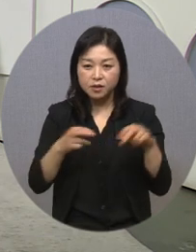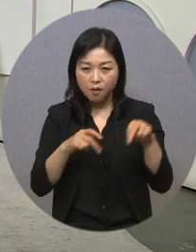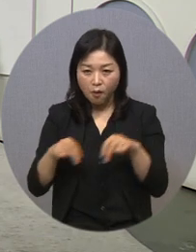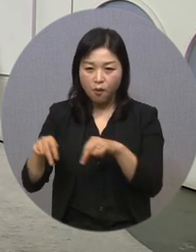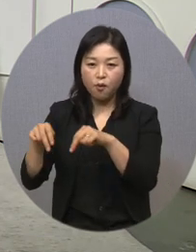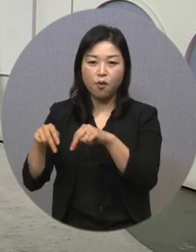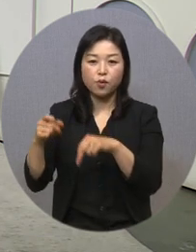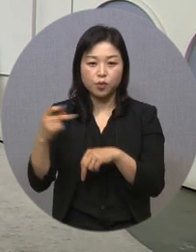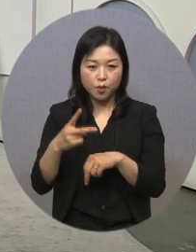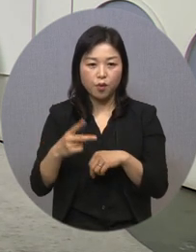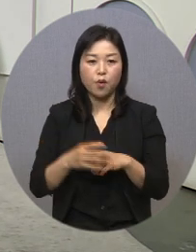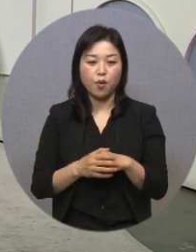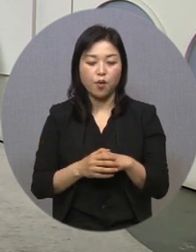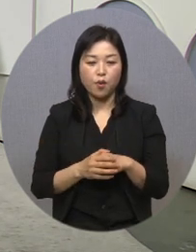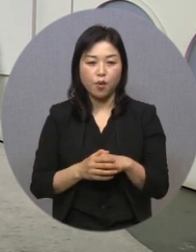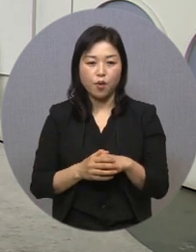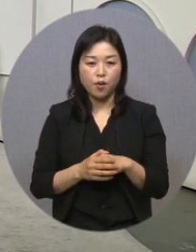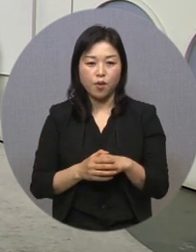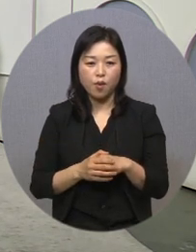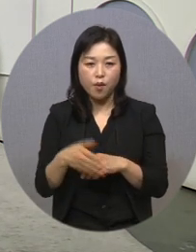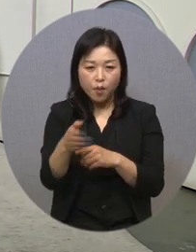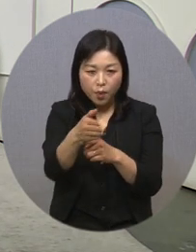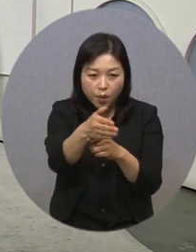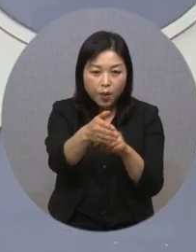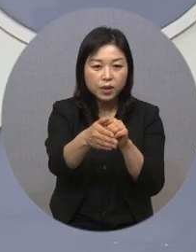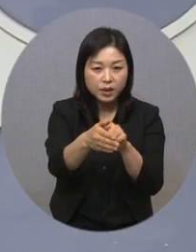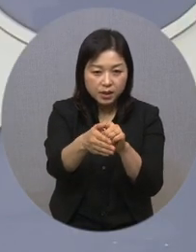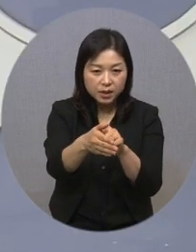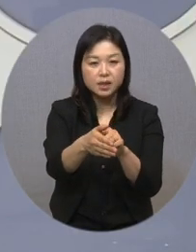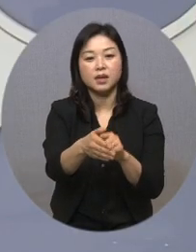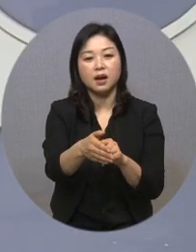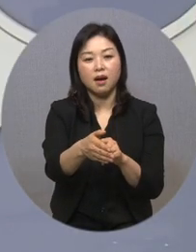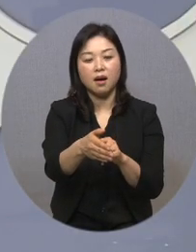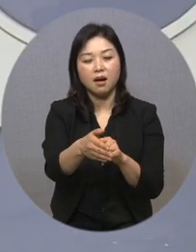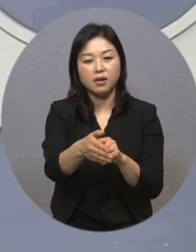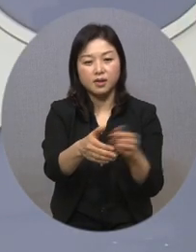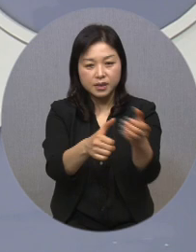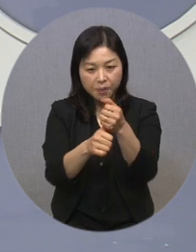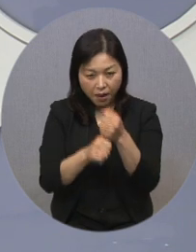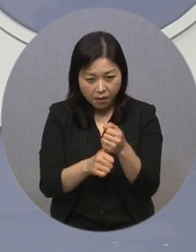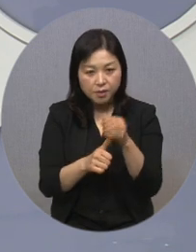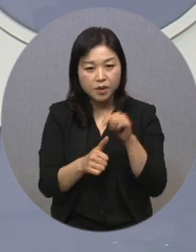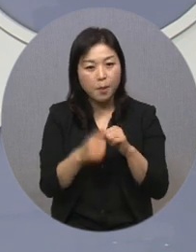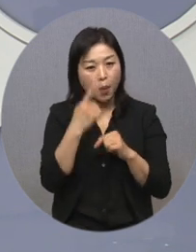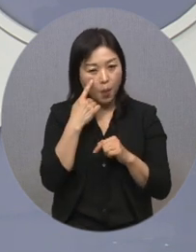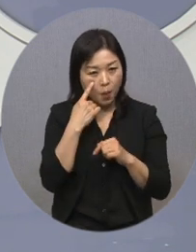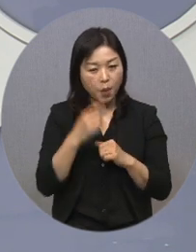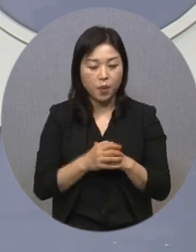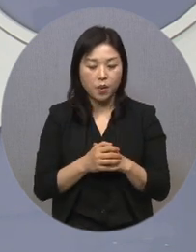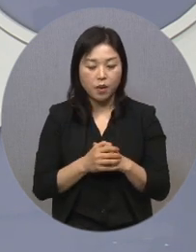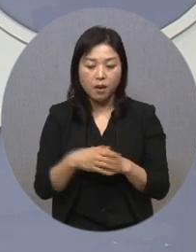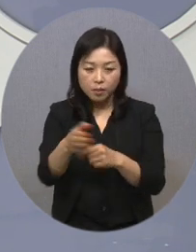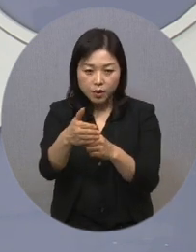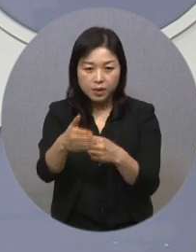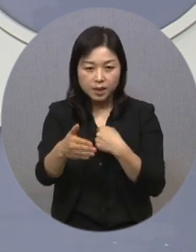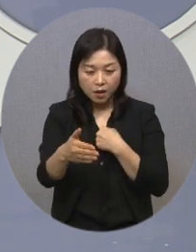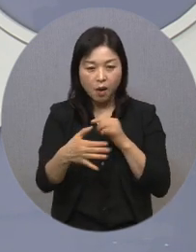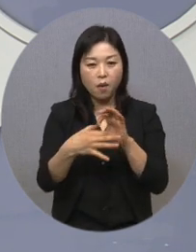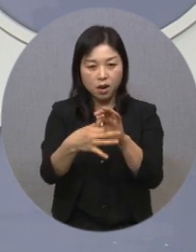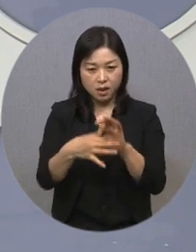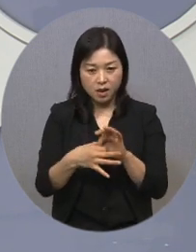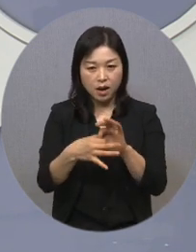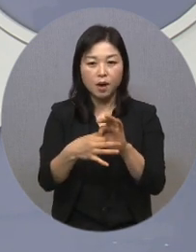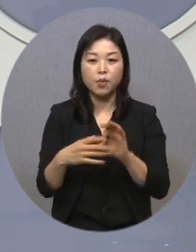또 물고기를 같이 직접 잡아가지고 동정도 해보고 또 이 물고기와 나와의